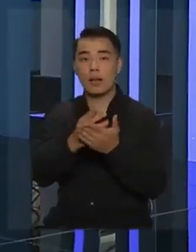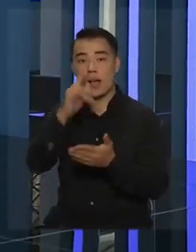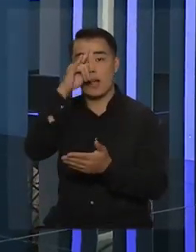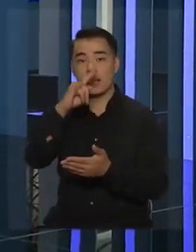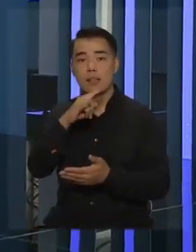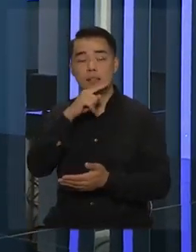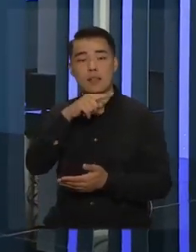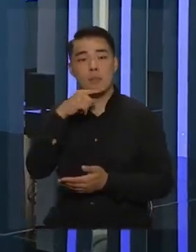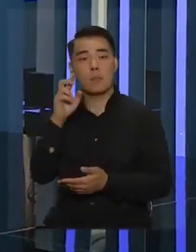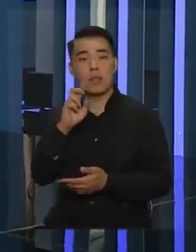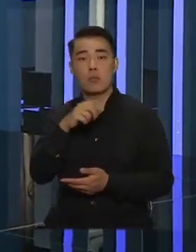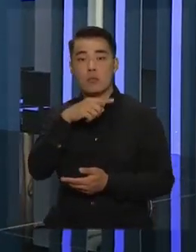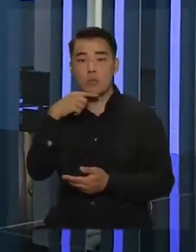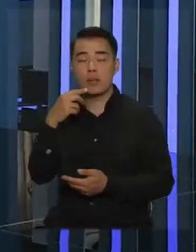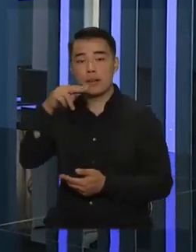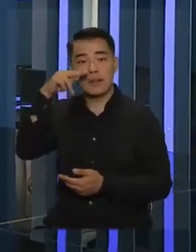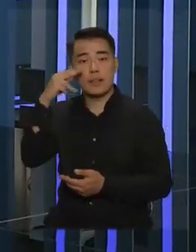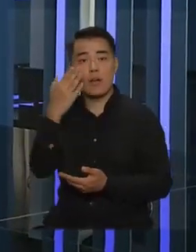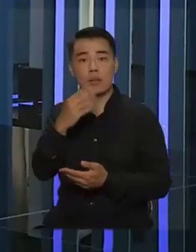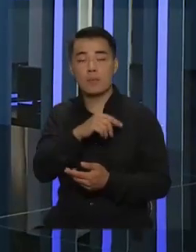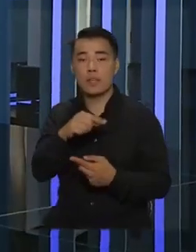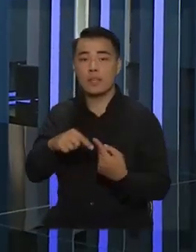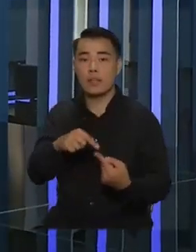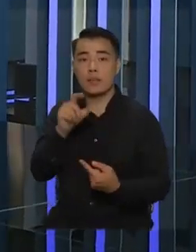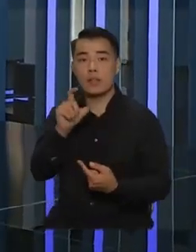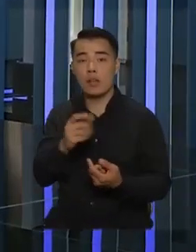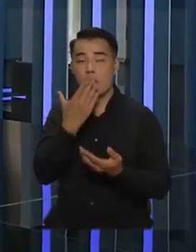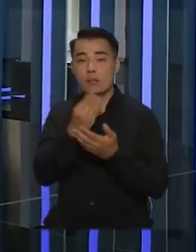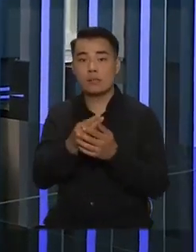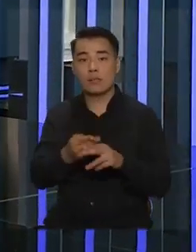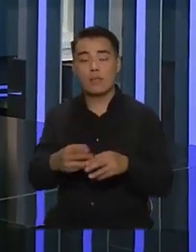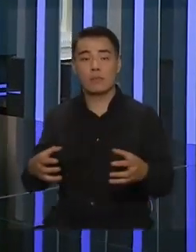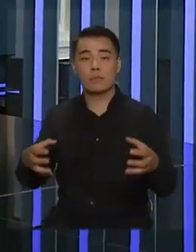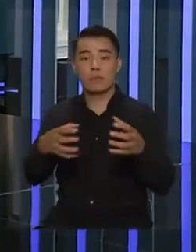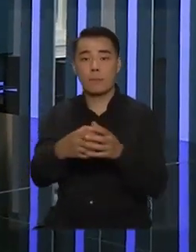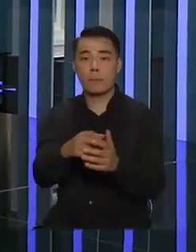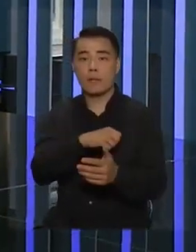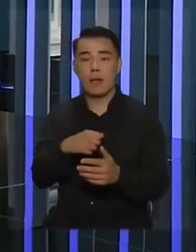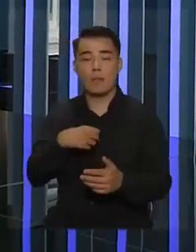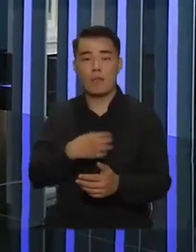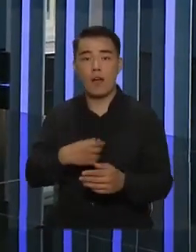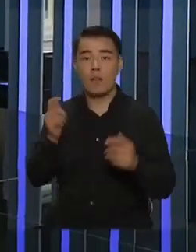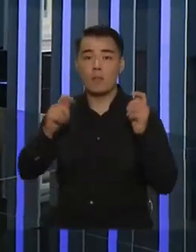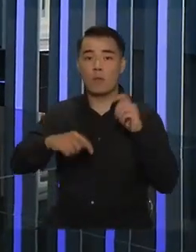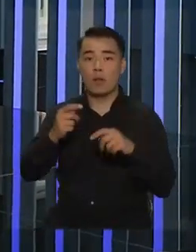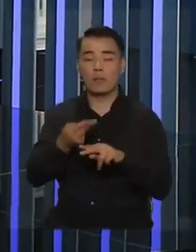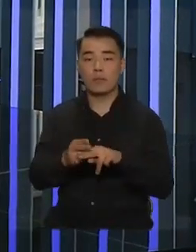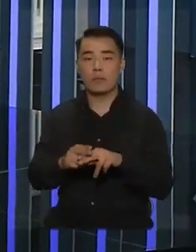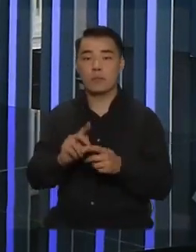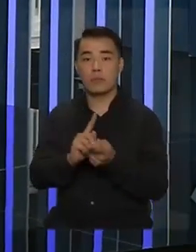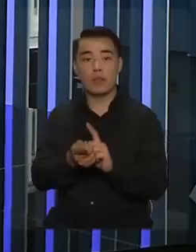Қазақстан, Ресей, Беларусь, Қырғызстан елдерінің бизнесмен билік өкілдері бас қосатын нағыз іскерлік алаңға